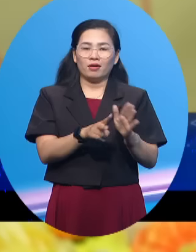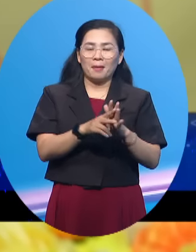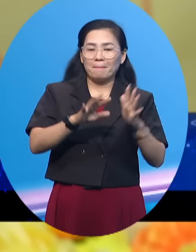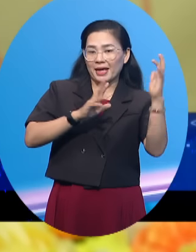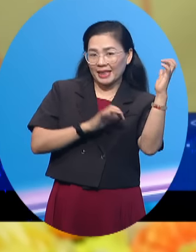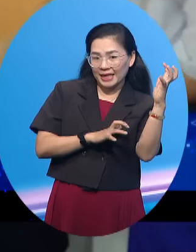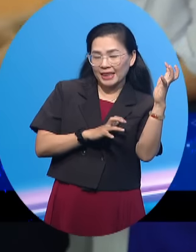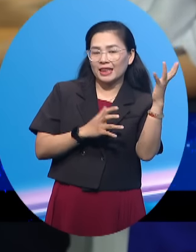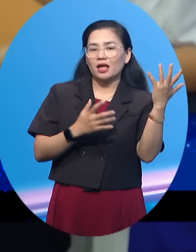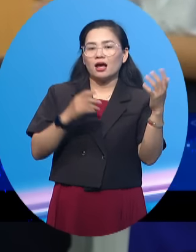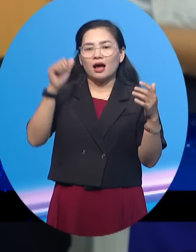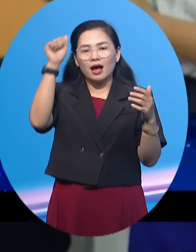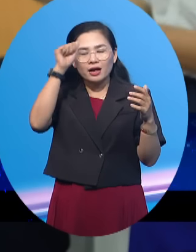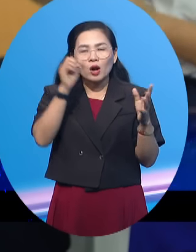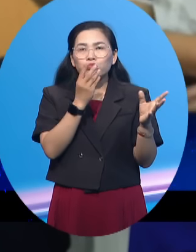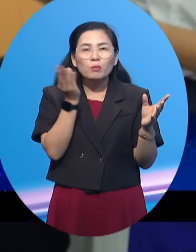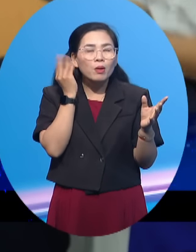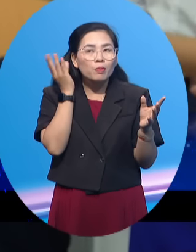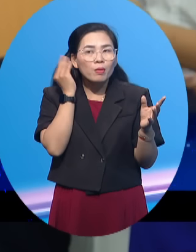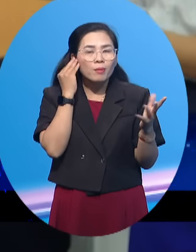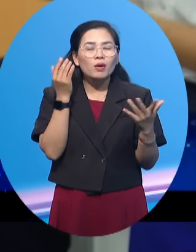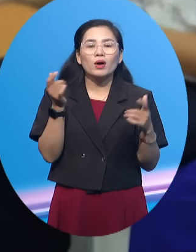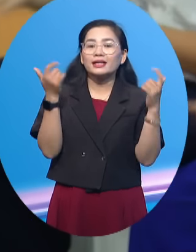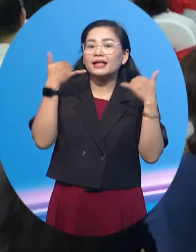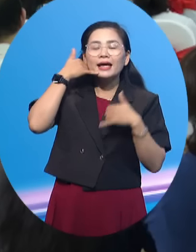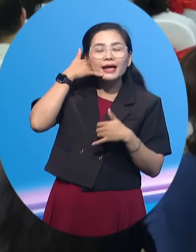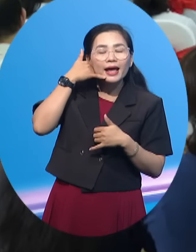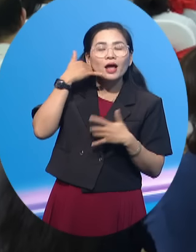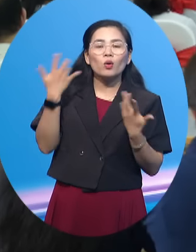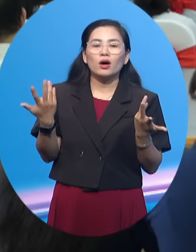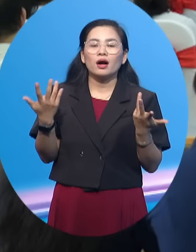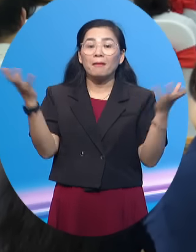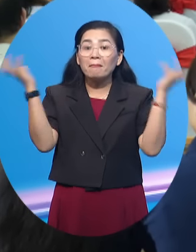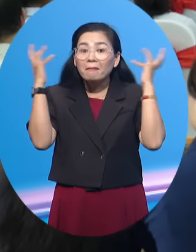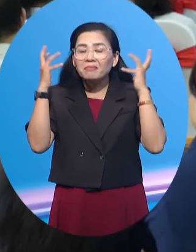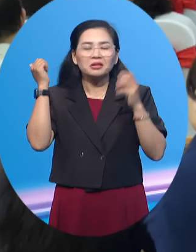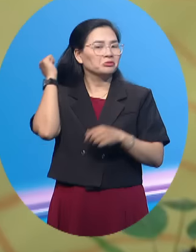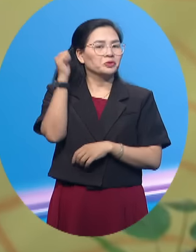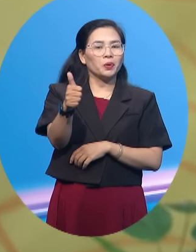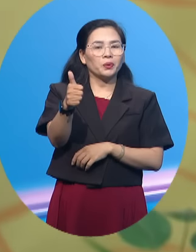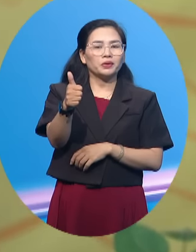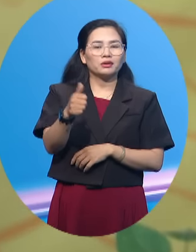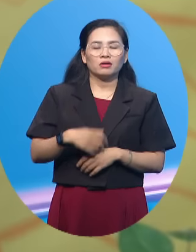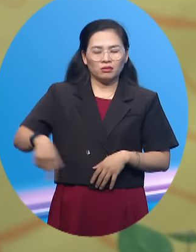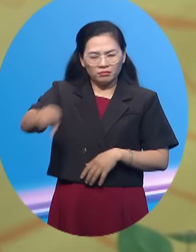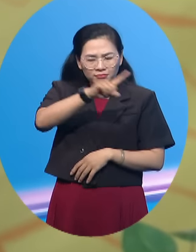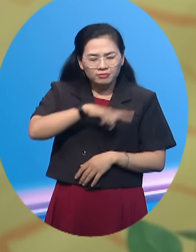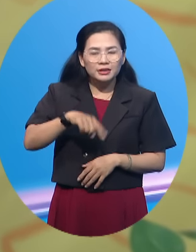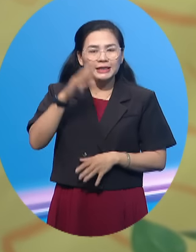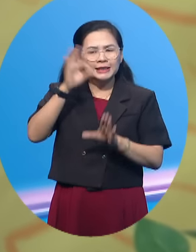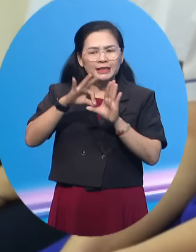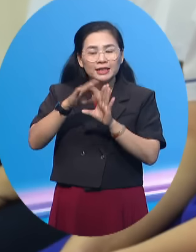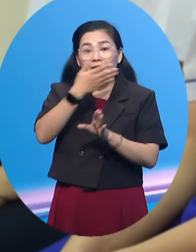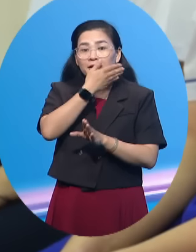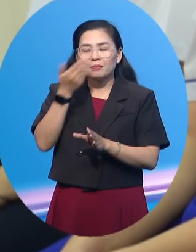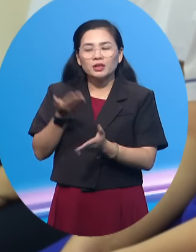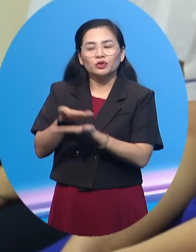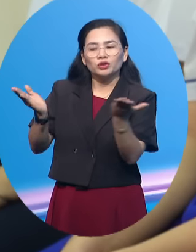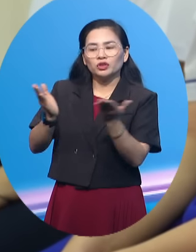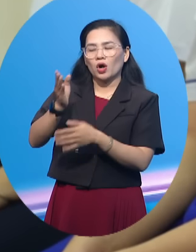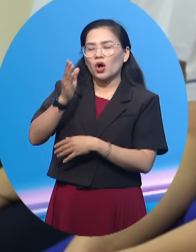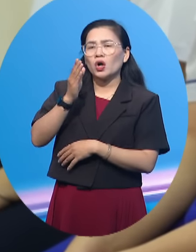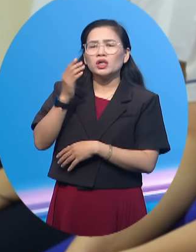máy tính có phần mềm đọc văn bản, tai nghe chuyên dụng và hệ thống âm thanh chất lượng cao. Những thiết bị này được thiết kế đặc biệt chuyên dụng cho học